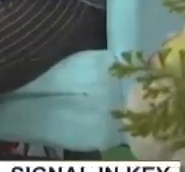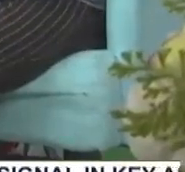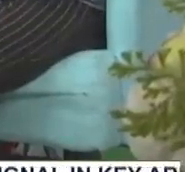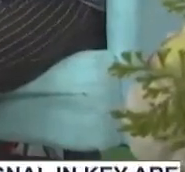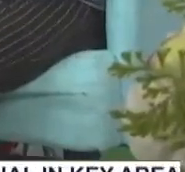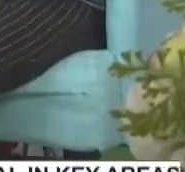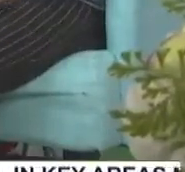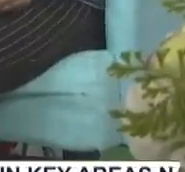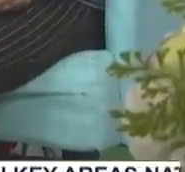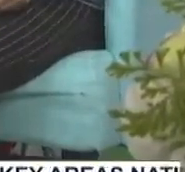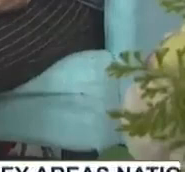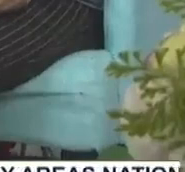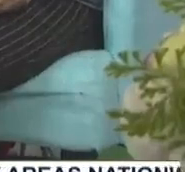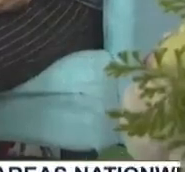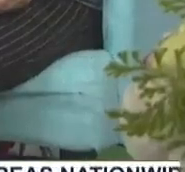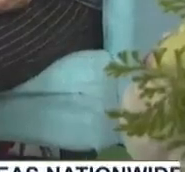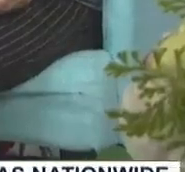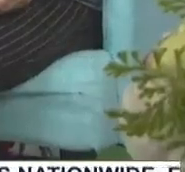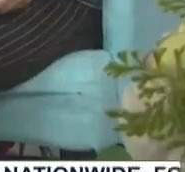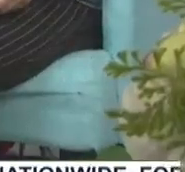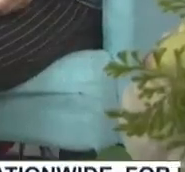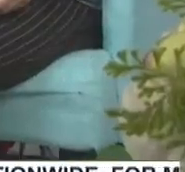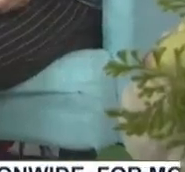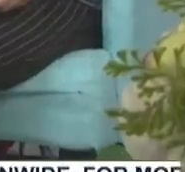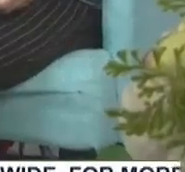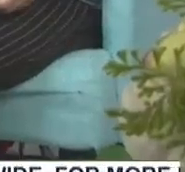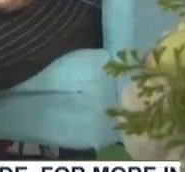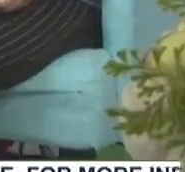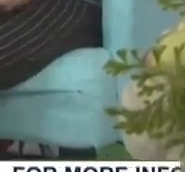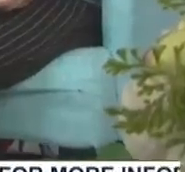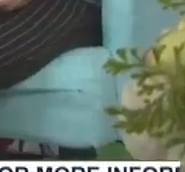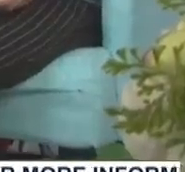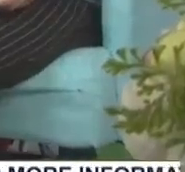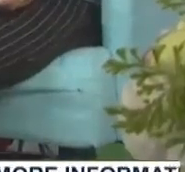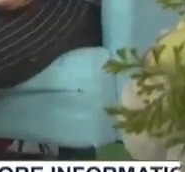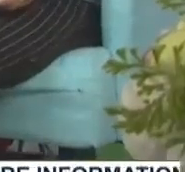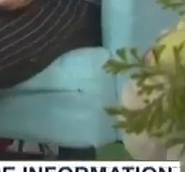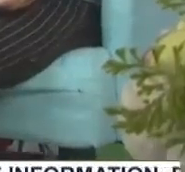Magandang umaga. Rise and shine, Philippines. Salamat po sa invitation. Alright, sir,